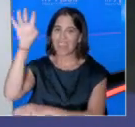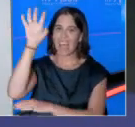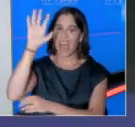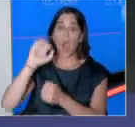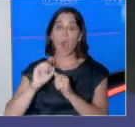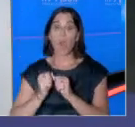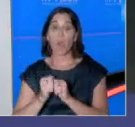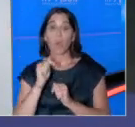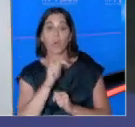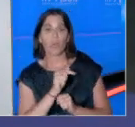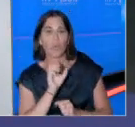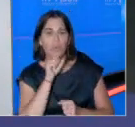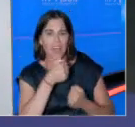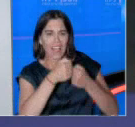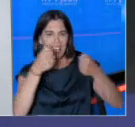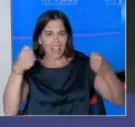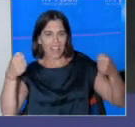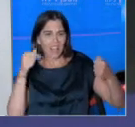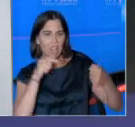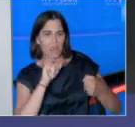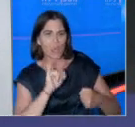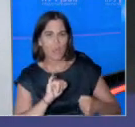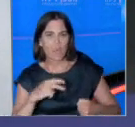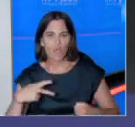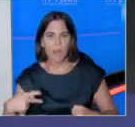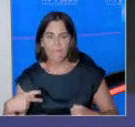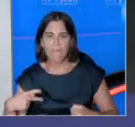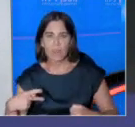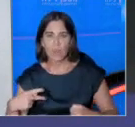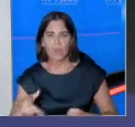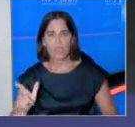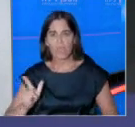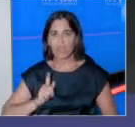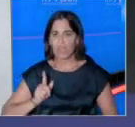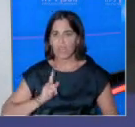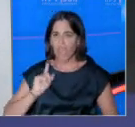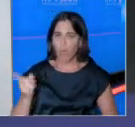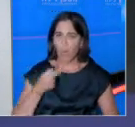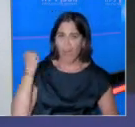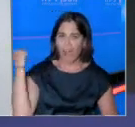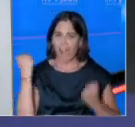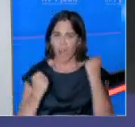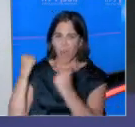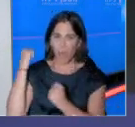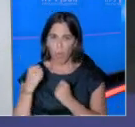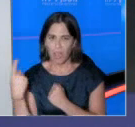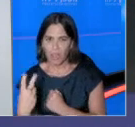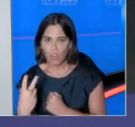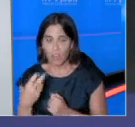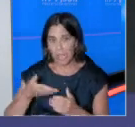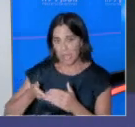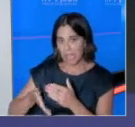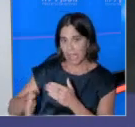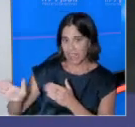או זו התנכית שבה יוספוס פלביוס חיכה עד שכולם הרגו אחד את השני כדי לצאת